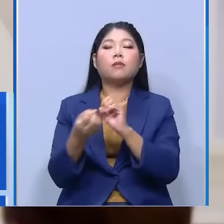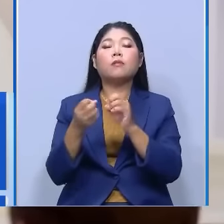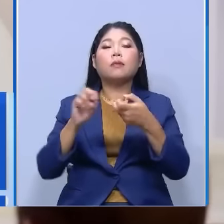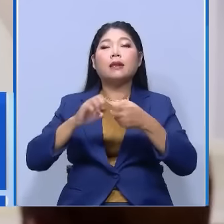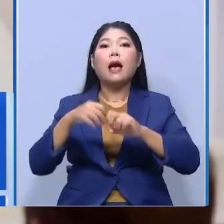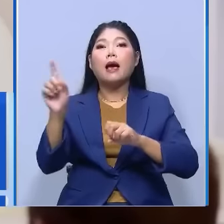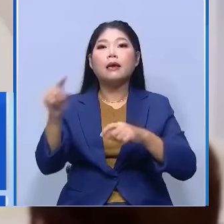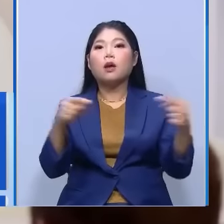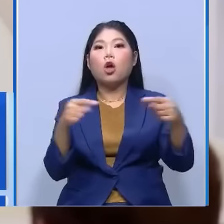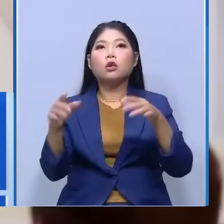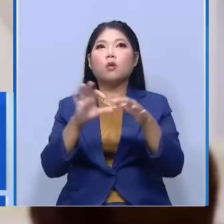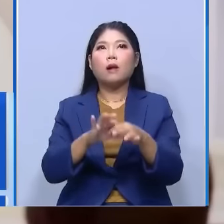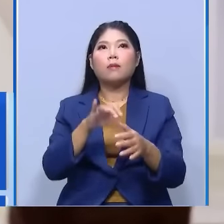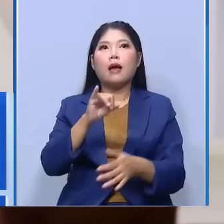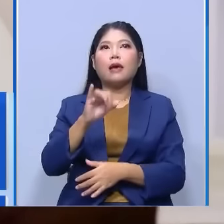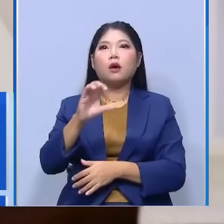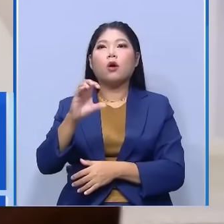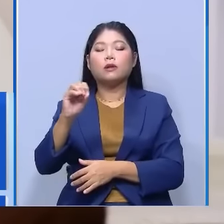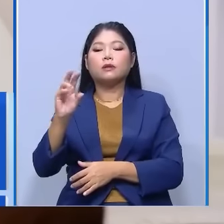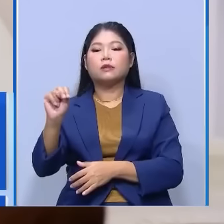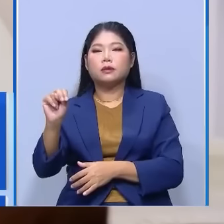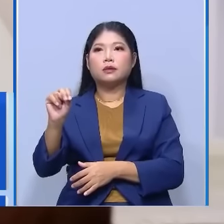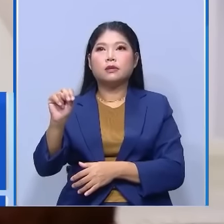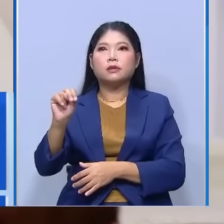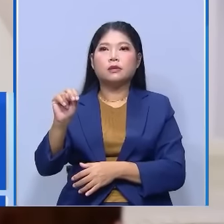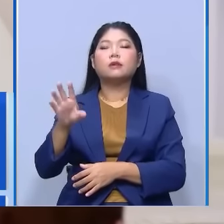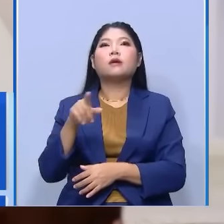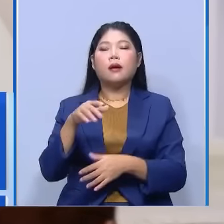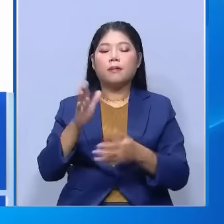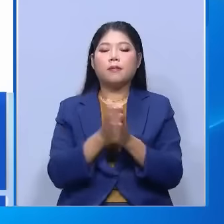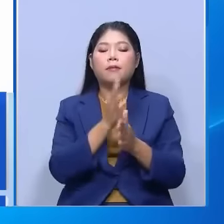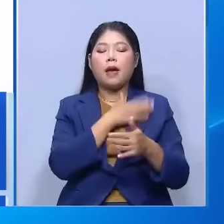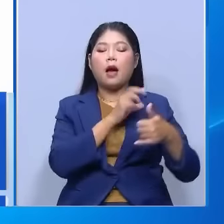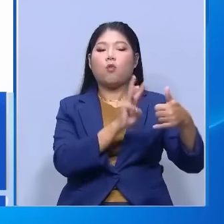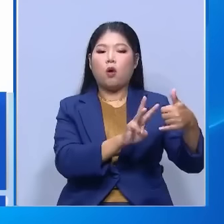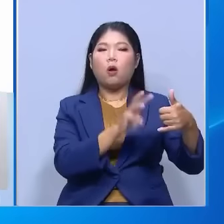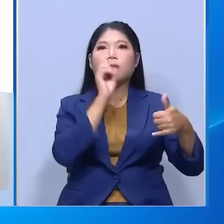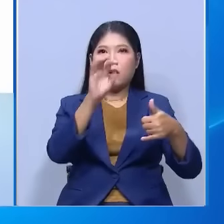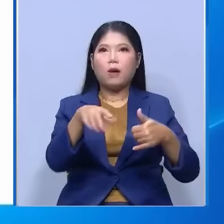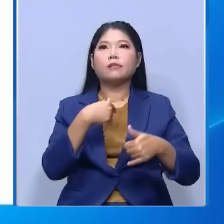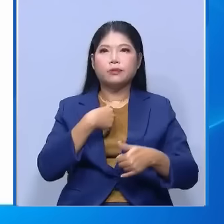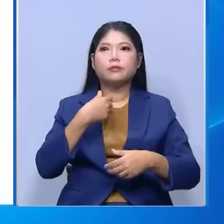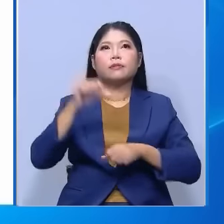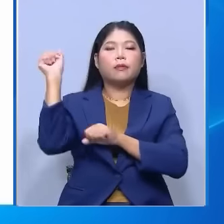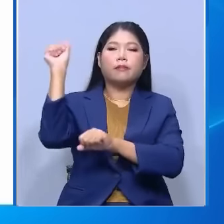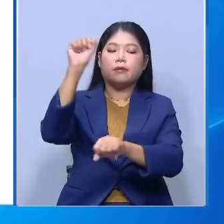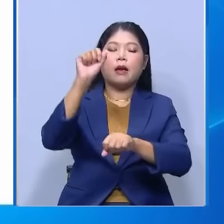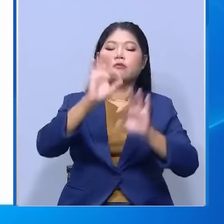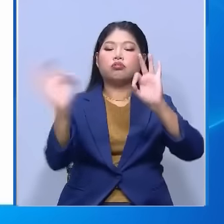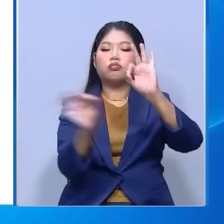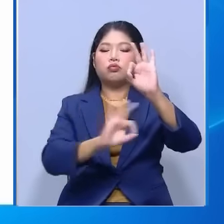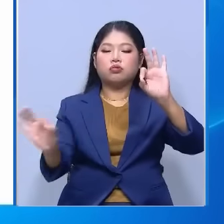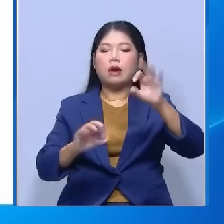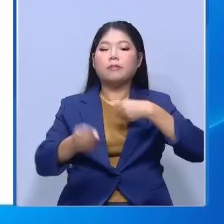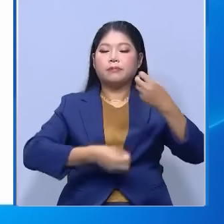ธีเนี่ยเคยเข้าไปสอนธรรมนะคะพระอาจารย์ออกแถลงการนะบอกว่าขอพระอาจารย์พูดบ้างระบุว่าในส่วนของ The